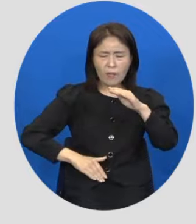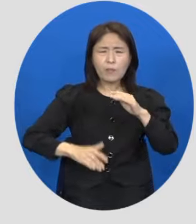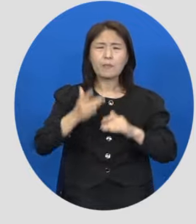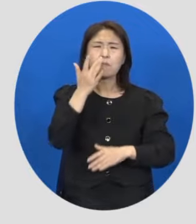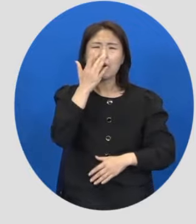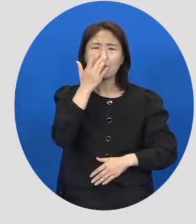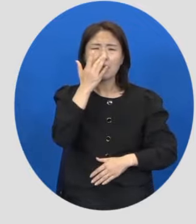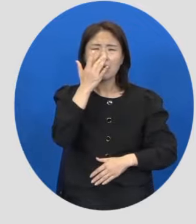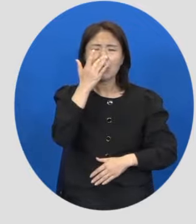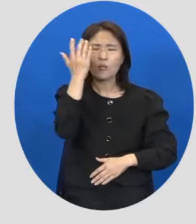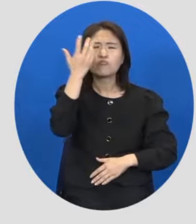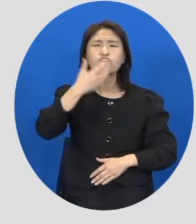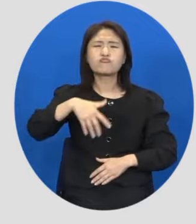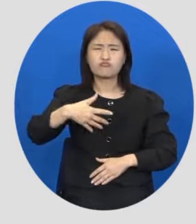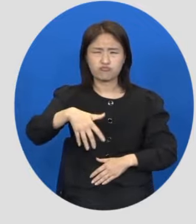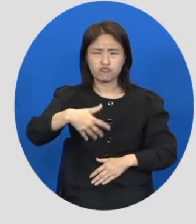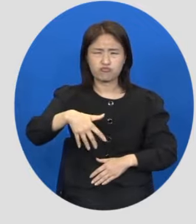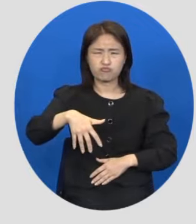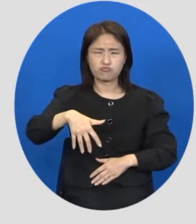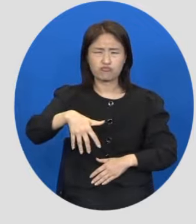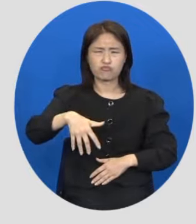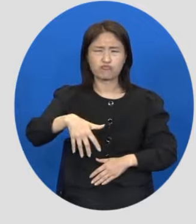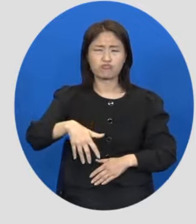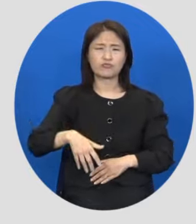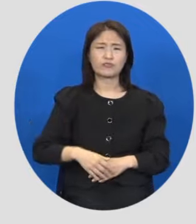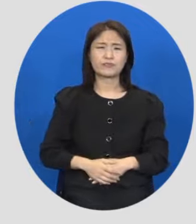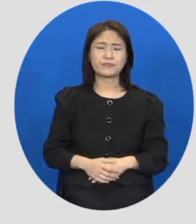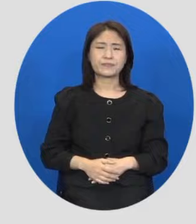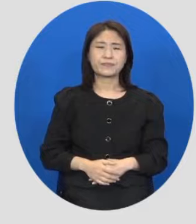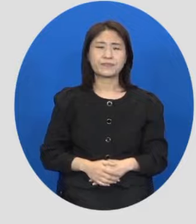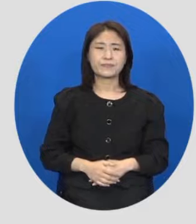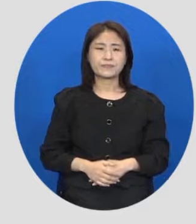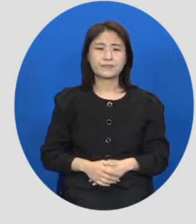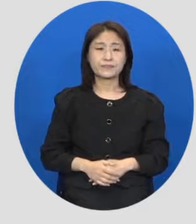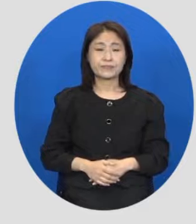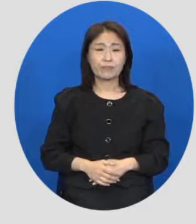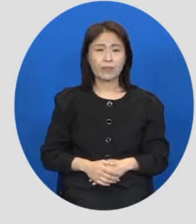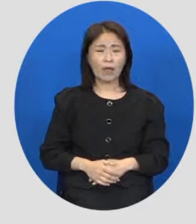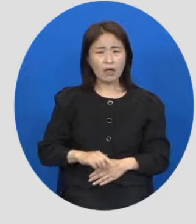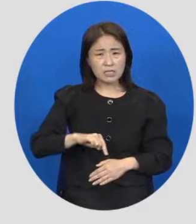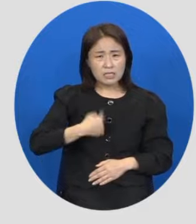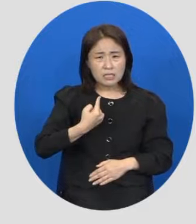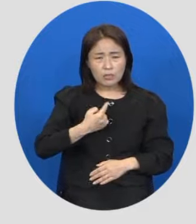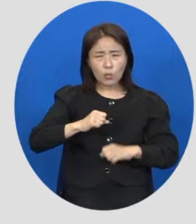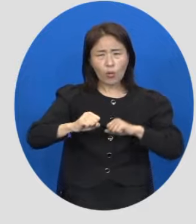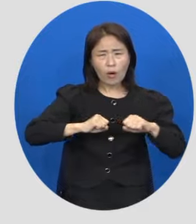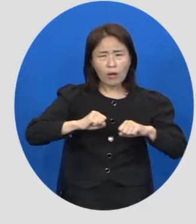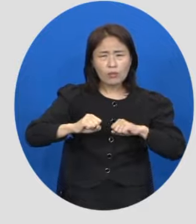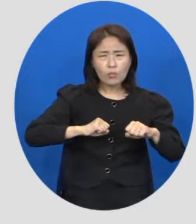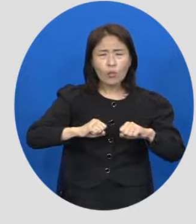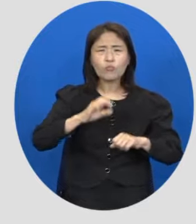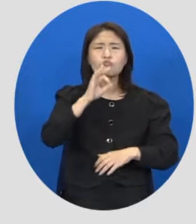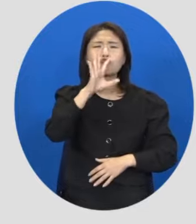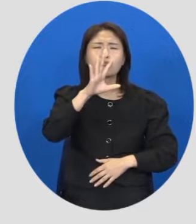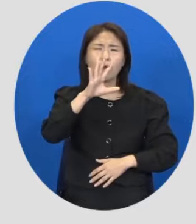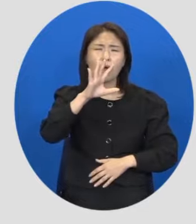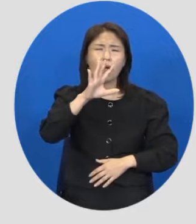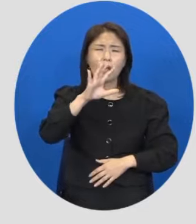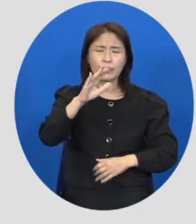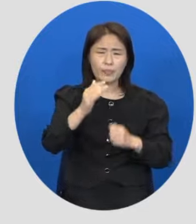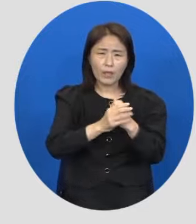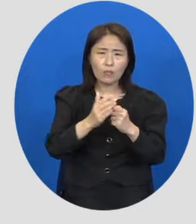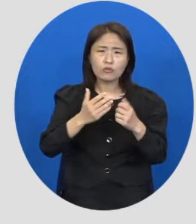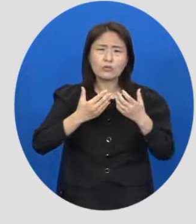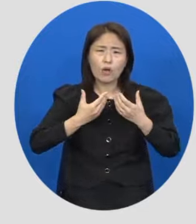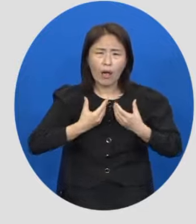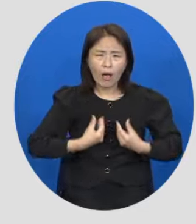마비를 경험하게 되었습니다. 스스로 할 수 있는 일들이 없어서 좌절하기도